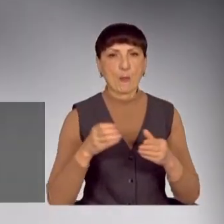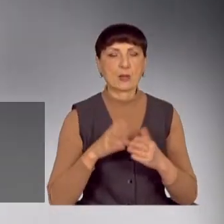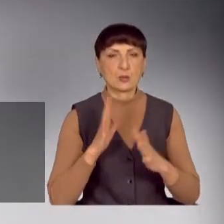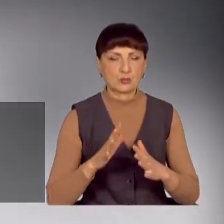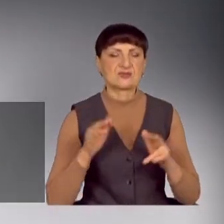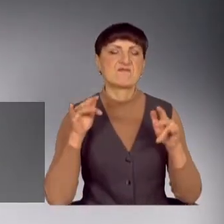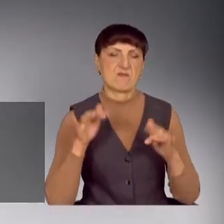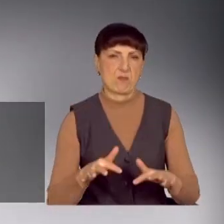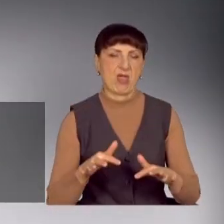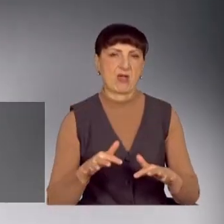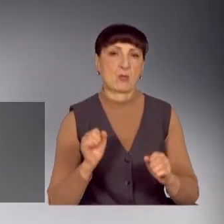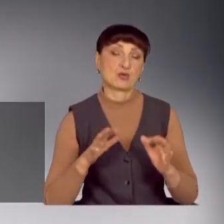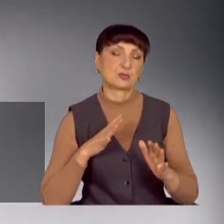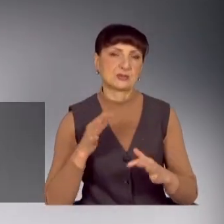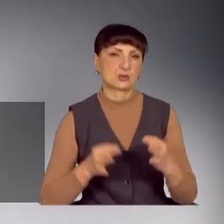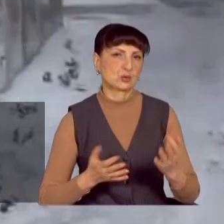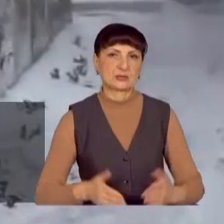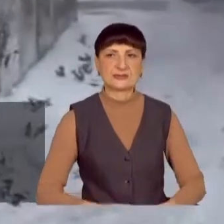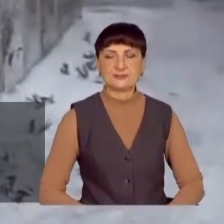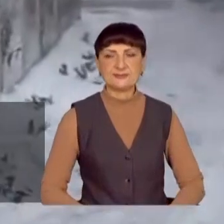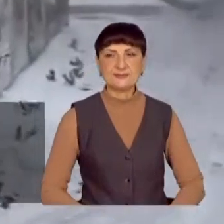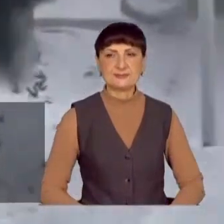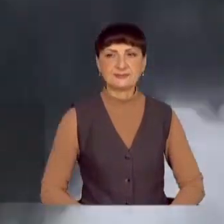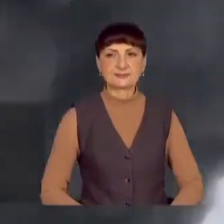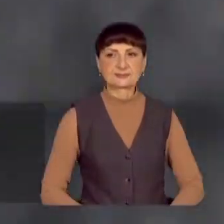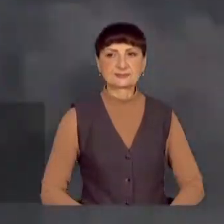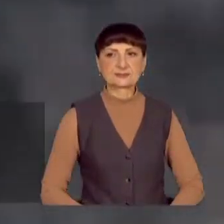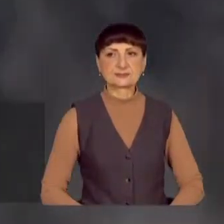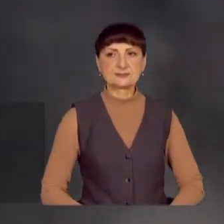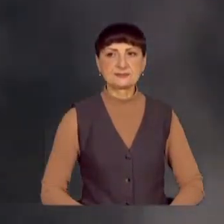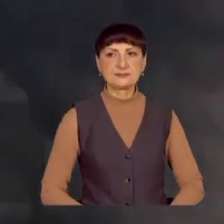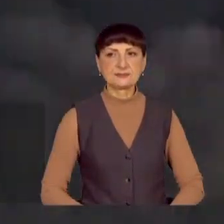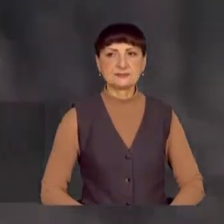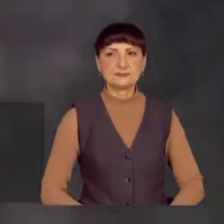принимать меры. Рустам Араубаев, Алишер Ергалиулло, телеканал Алматы, Алматинская область.